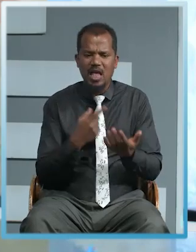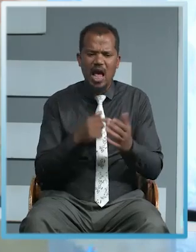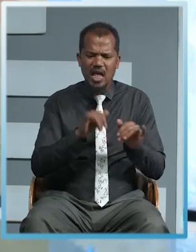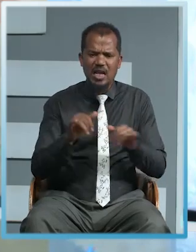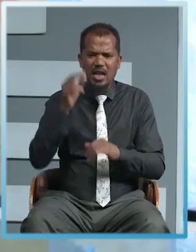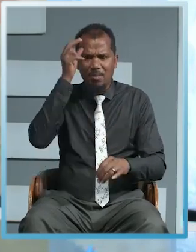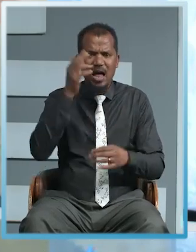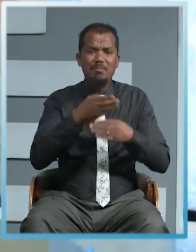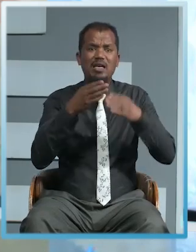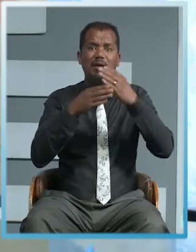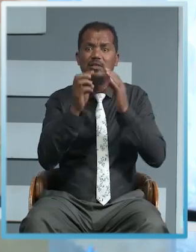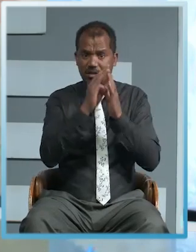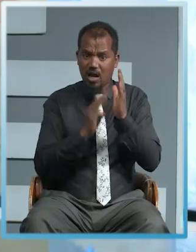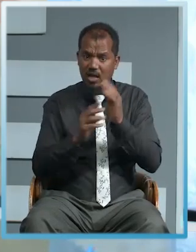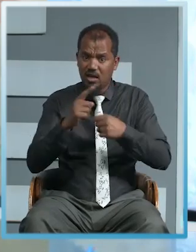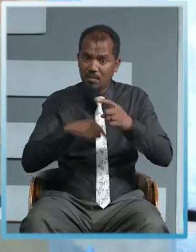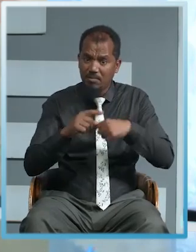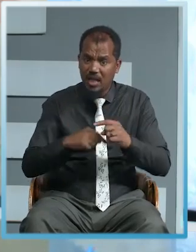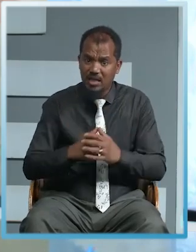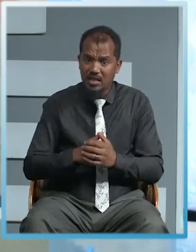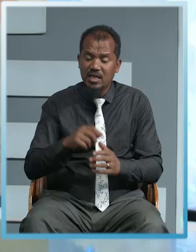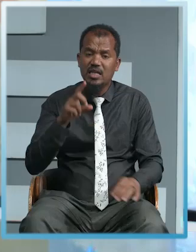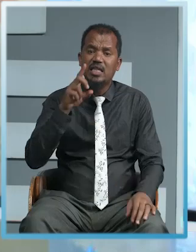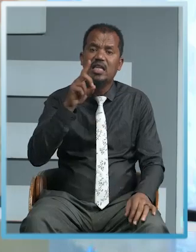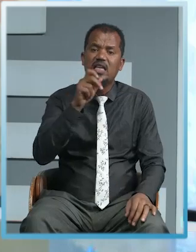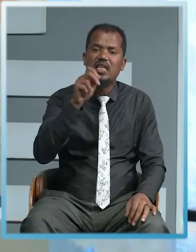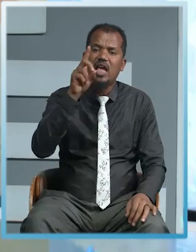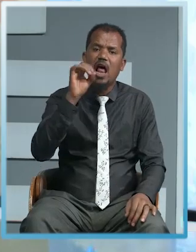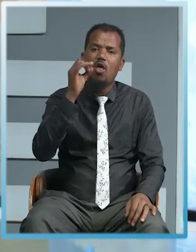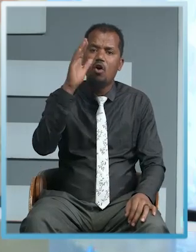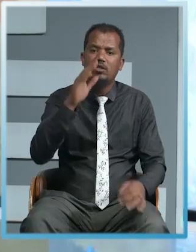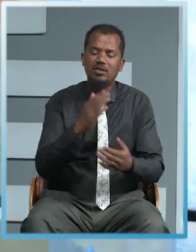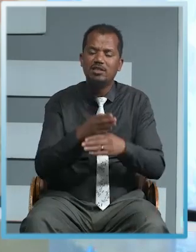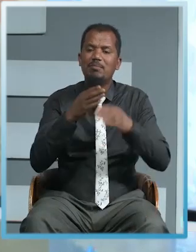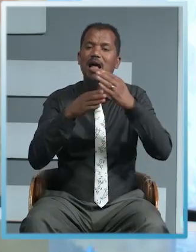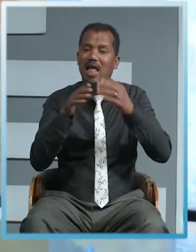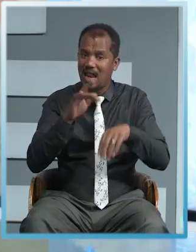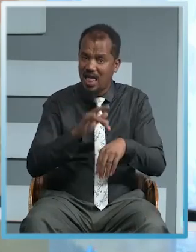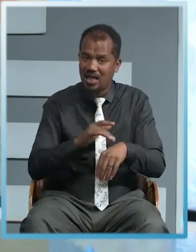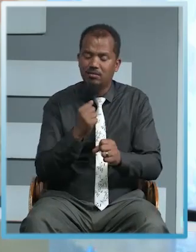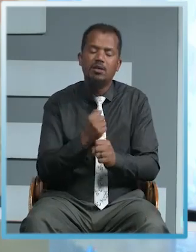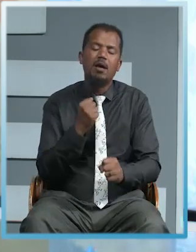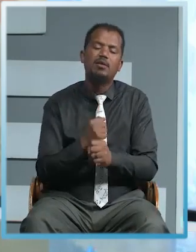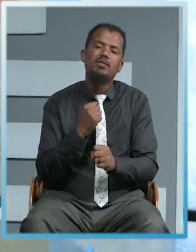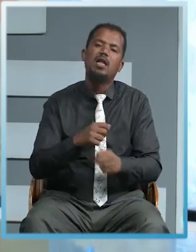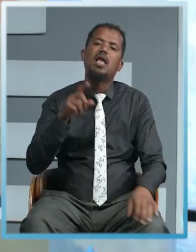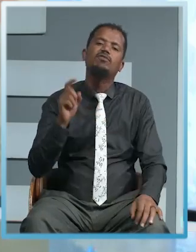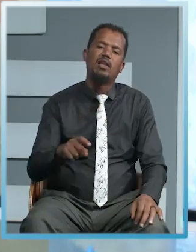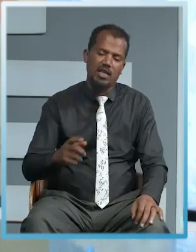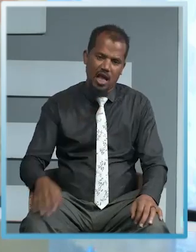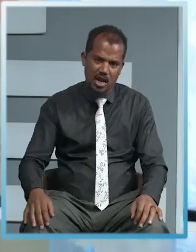ደባህል የሚገነባበት ስርዓት ለማምጣት የዲያሎግ ባህል ግንባታ ላይ ስራ መስራት